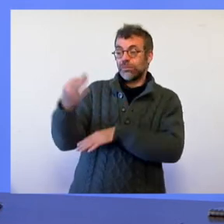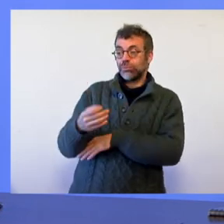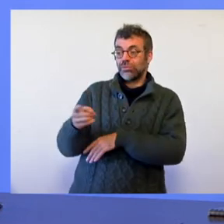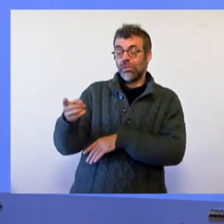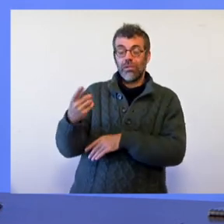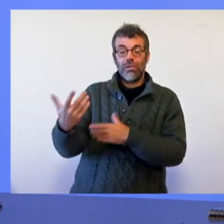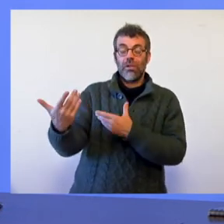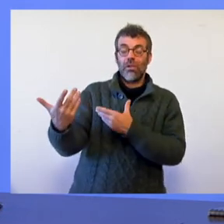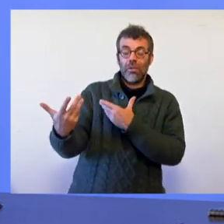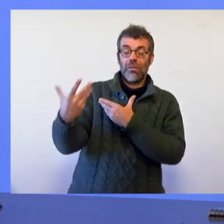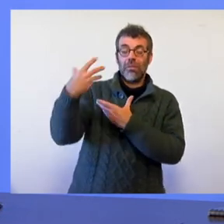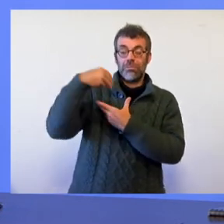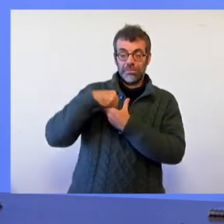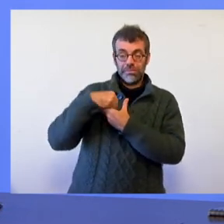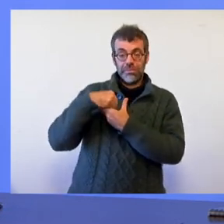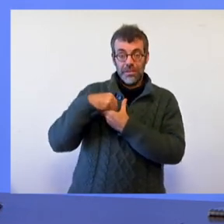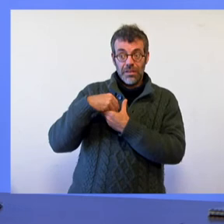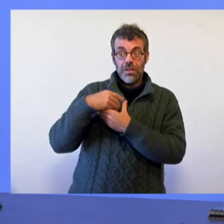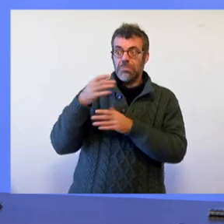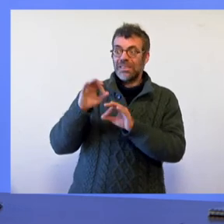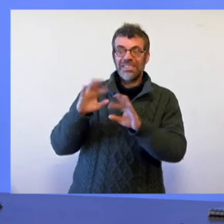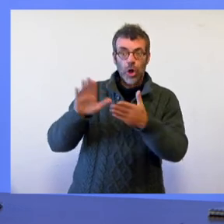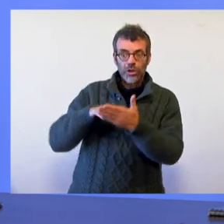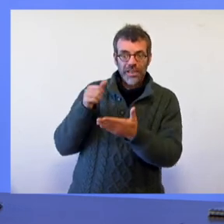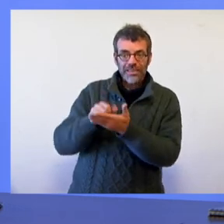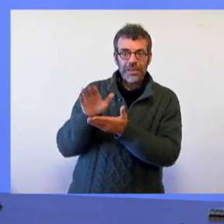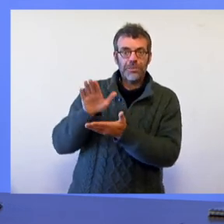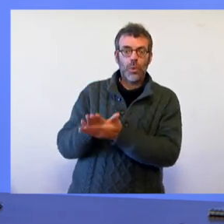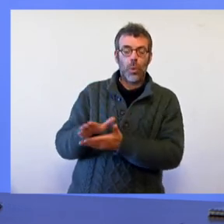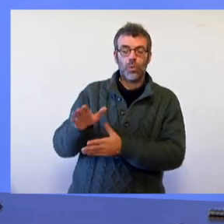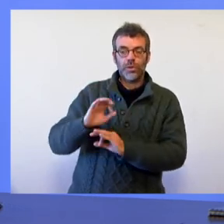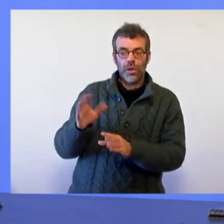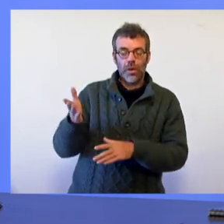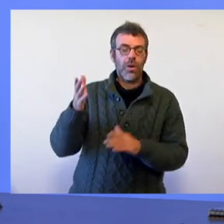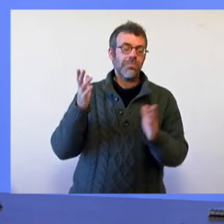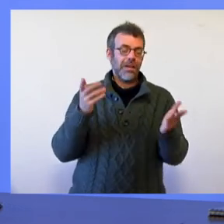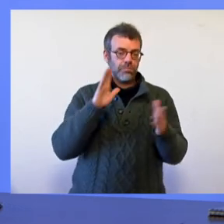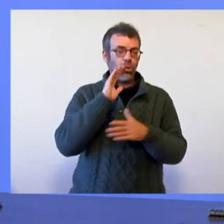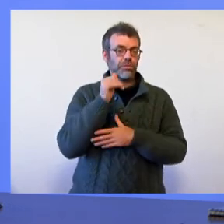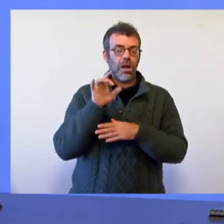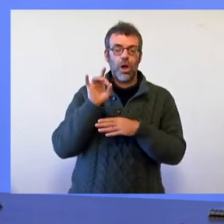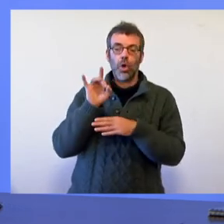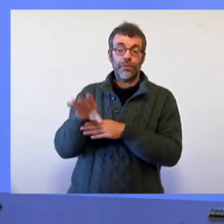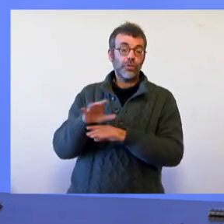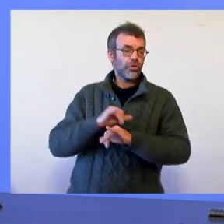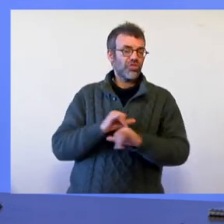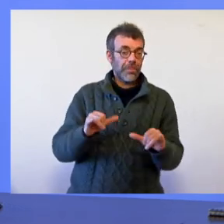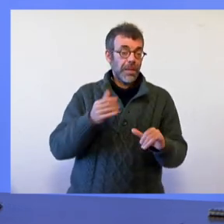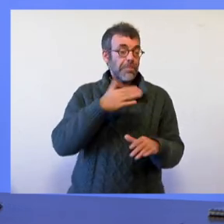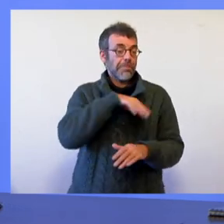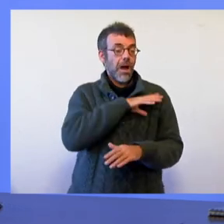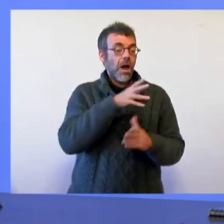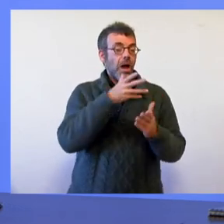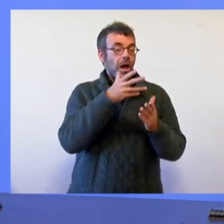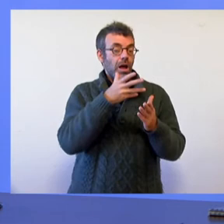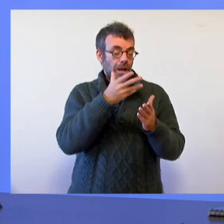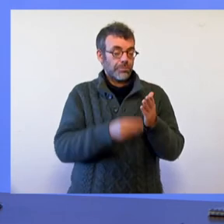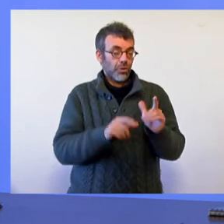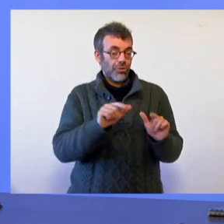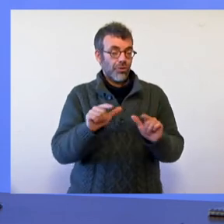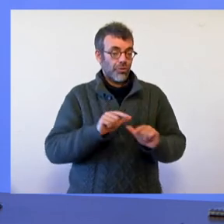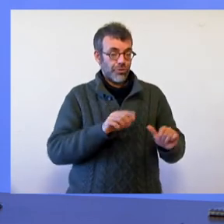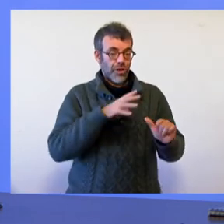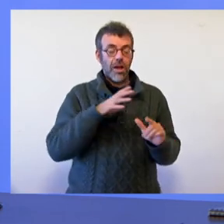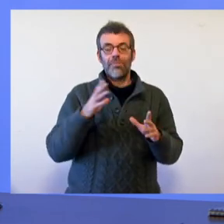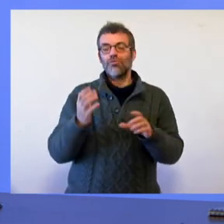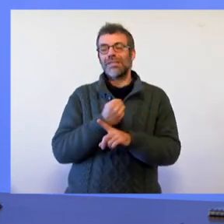refuse jamais un repas à un enfant, tous les enfants qui se présentent à la cantine mangent, mais c'est vrai que c'est particulièrement compliqué à gérer. Et ça génère